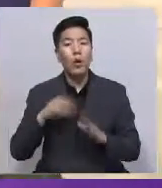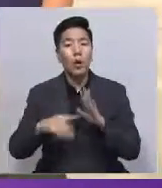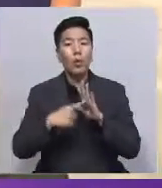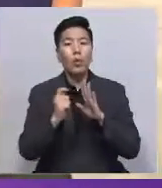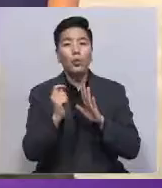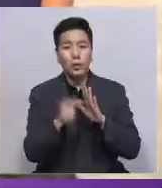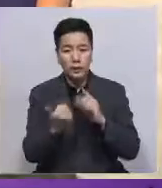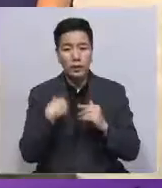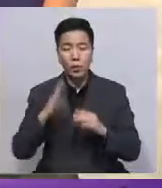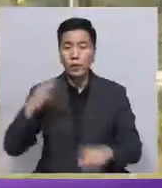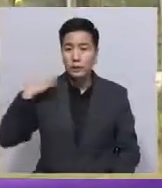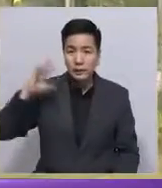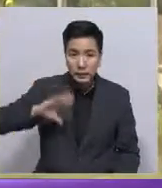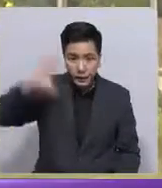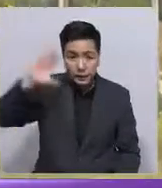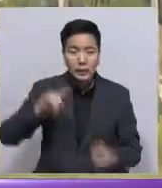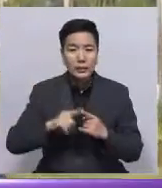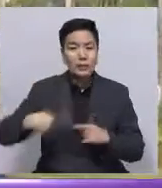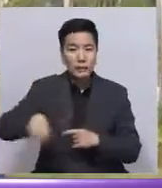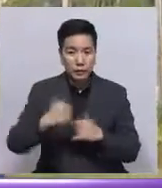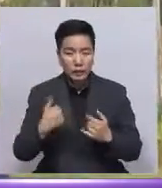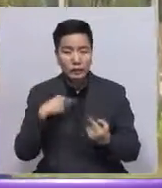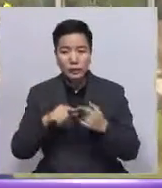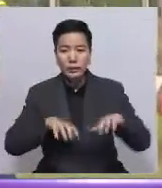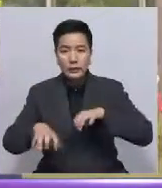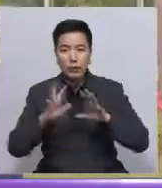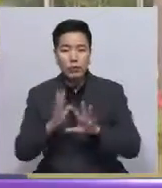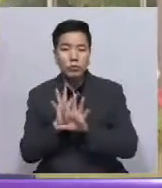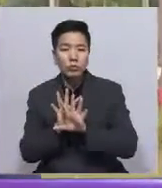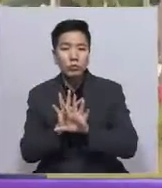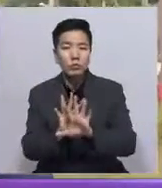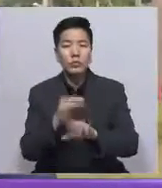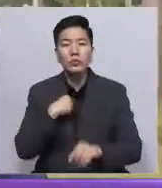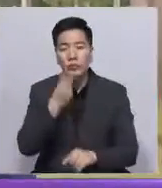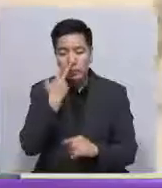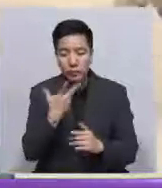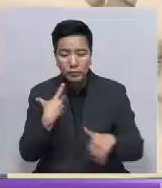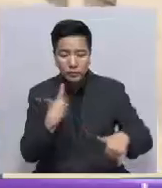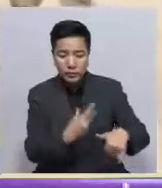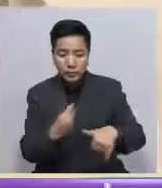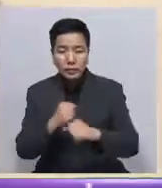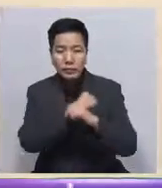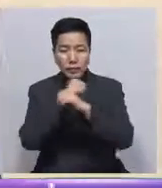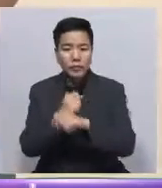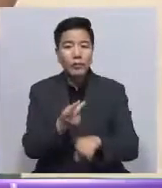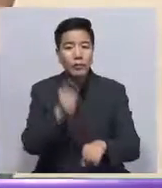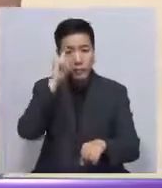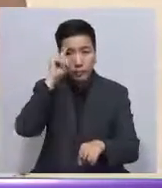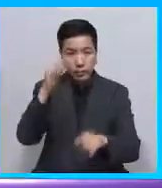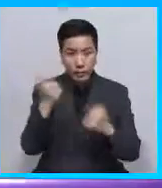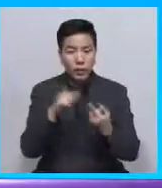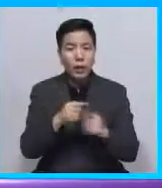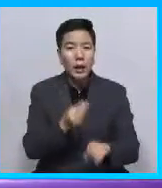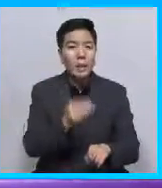านีและอาสาสมัครสาธารณสุขก็มีการจัดขบวนคาราวานออกไปรณรงค์นะครับฉีดวัคซีนป้องกันโรคพิษสุนัขบ้